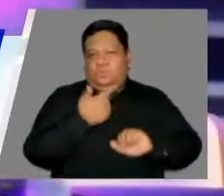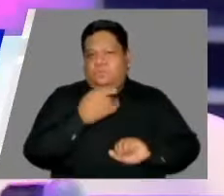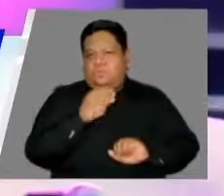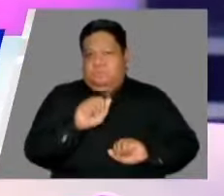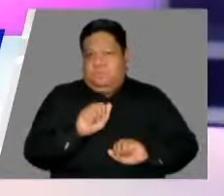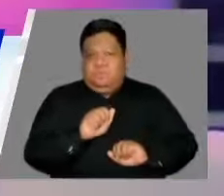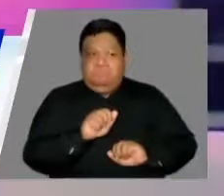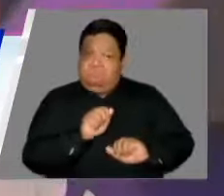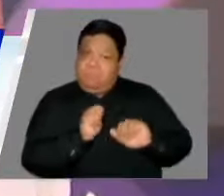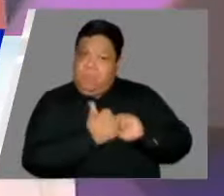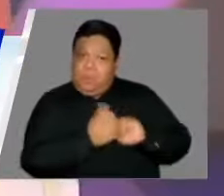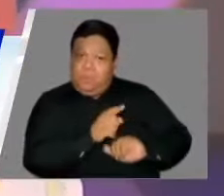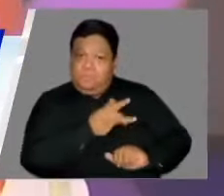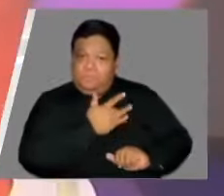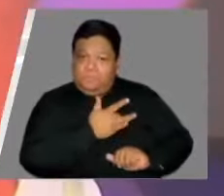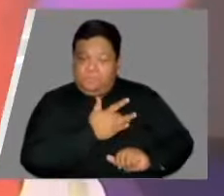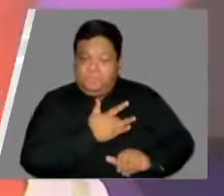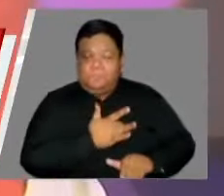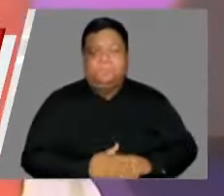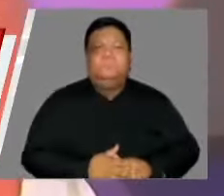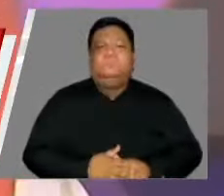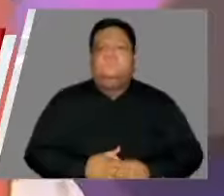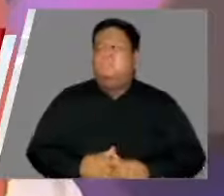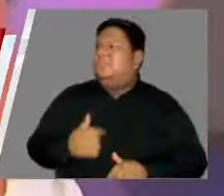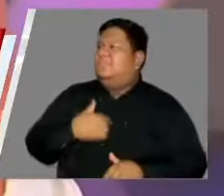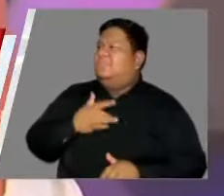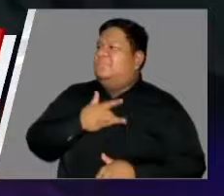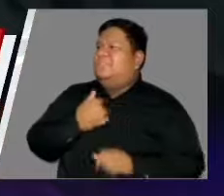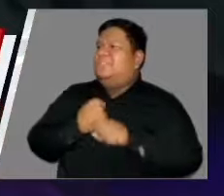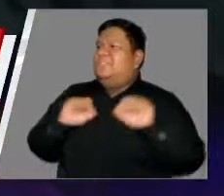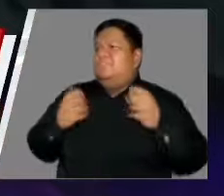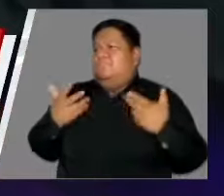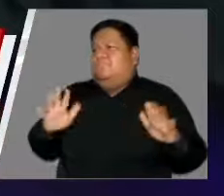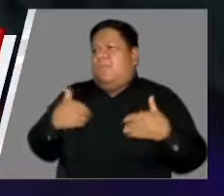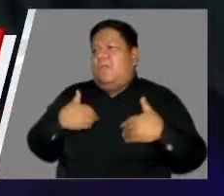Feeling ko po safe na po ako kasi may bahay na po ako talaga